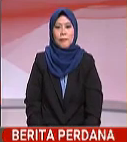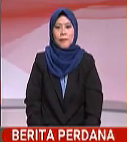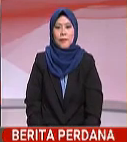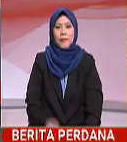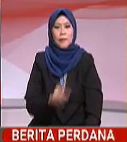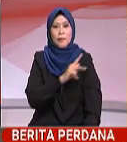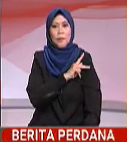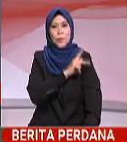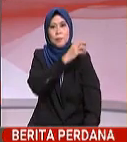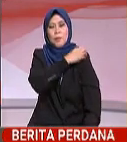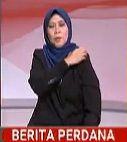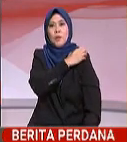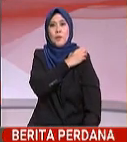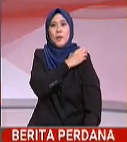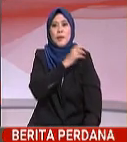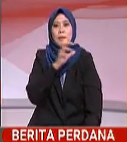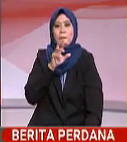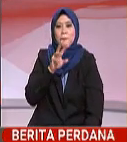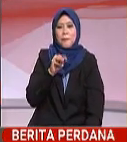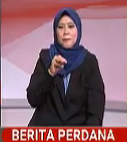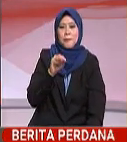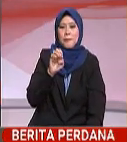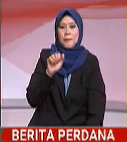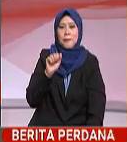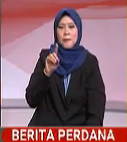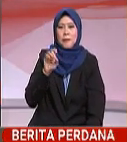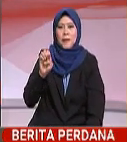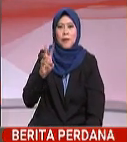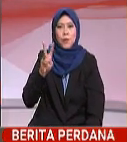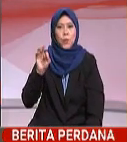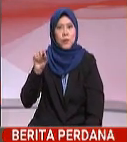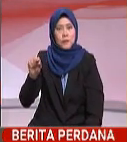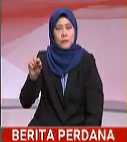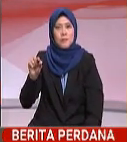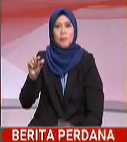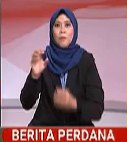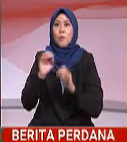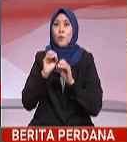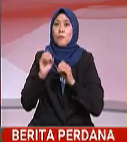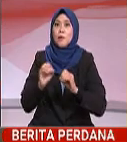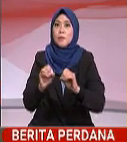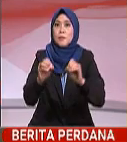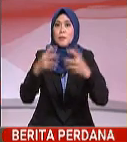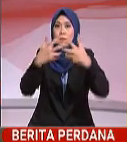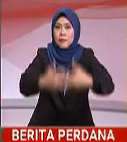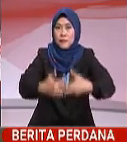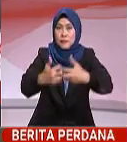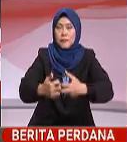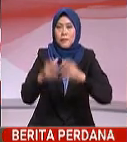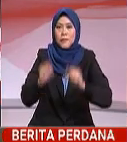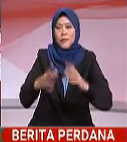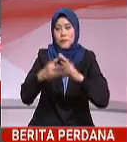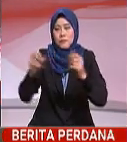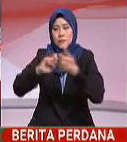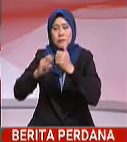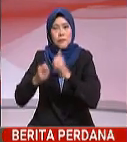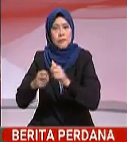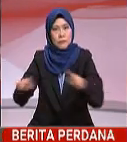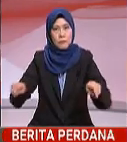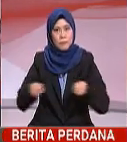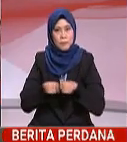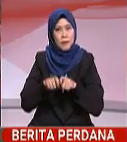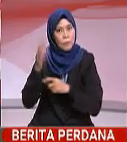Menurut Ketua Pegawai Operasi Medwings, Muhammad Faizal Muhammad Nur, operasi kilang itu nanti akan turut menyelesaikan masalah